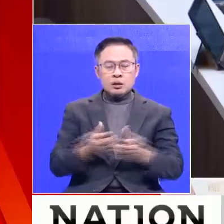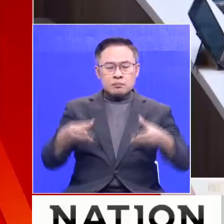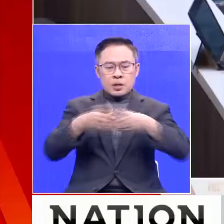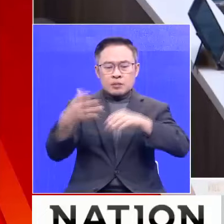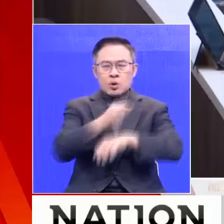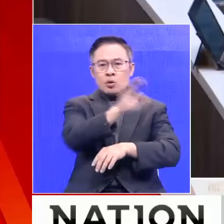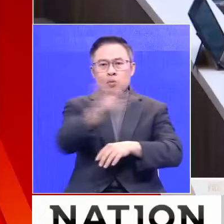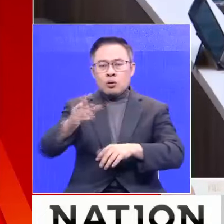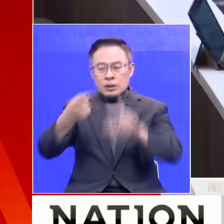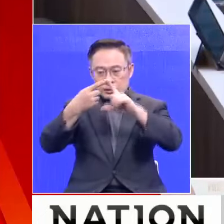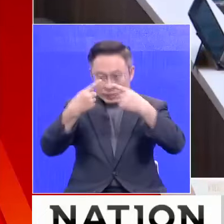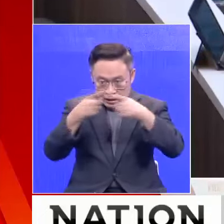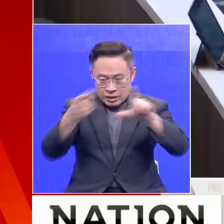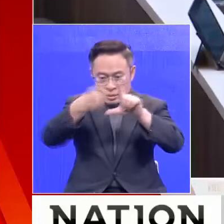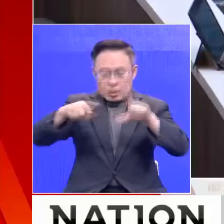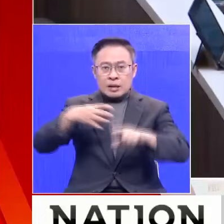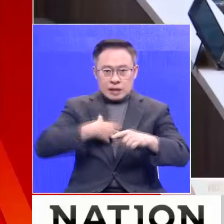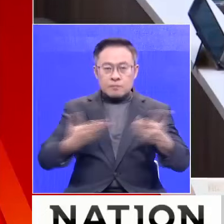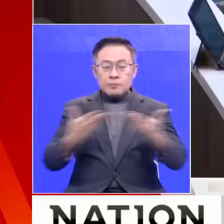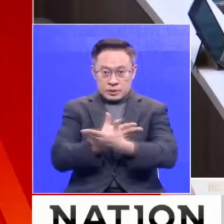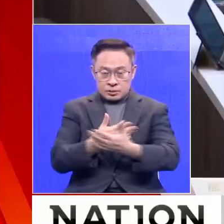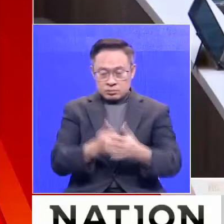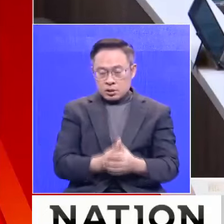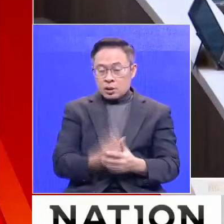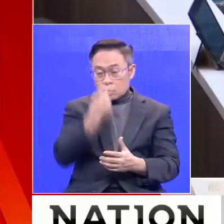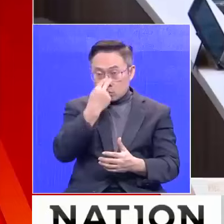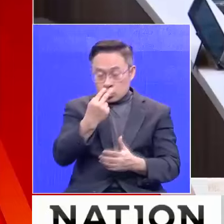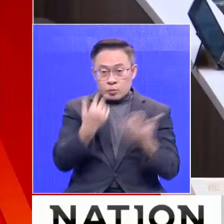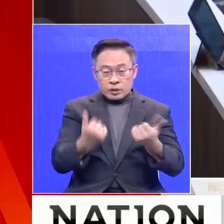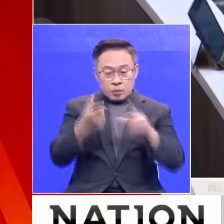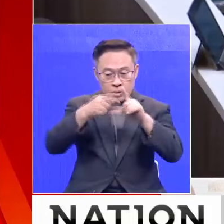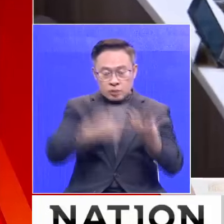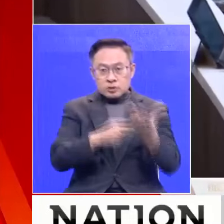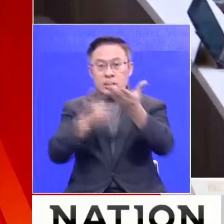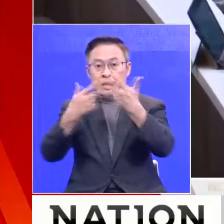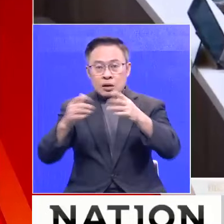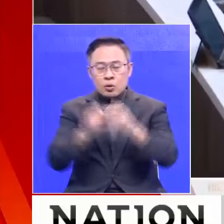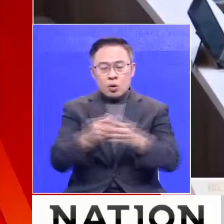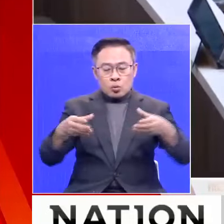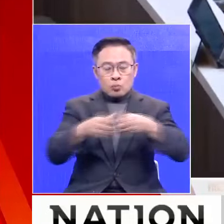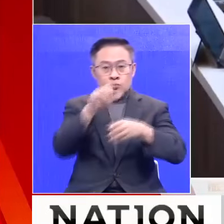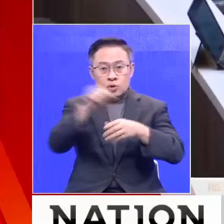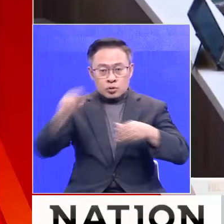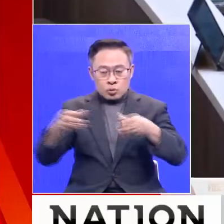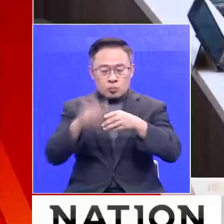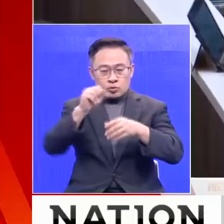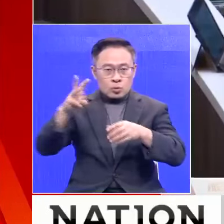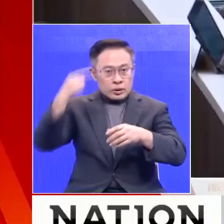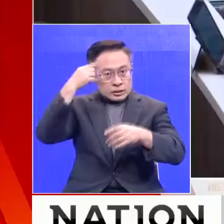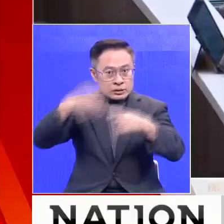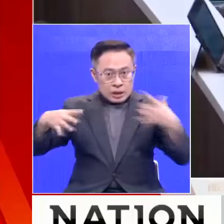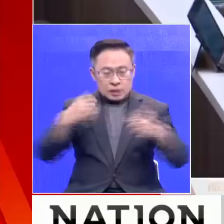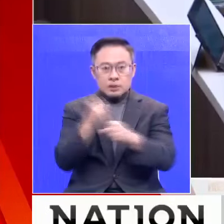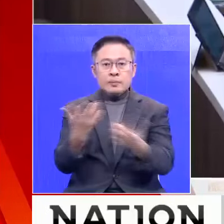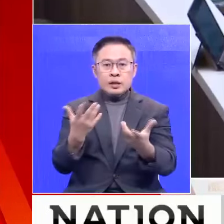ต่อล่ะคะ แล้วทีนี้ถ้าเกิดเสียงร่วมไม่การแก้ไขก็ไม่เกิดหรือ ถ้าจะมาเจอกันครึ่งทางสังคมก็สงสั